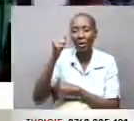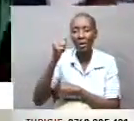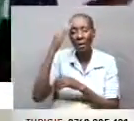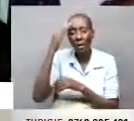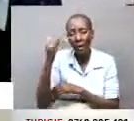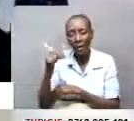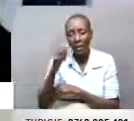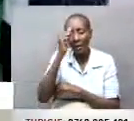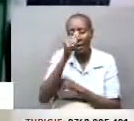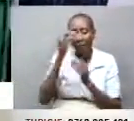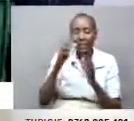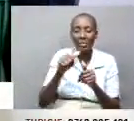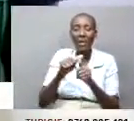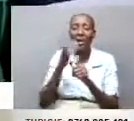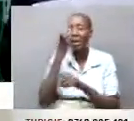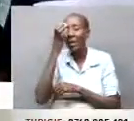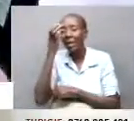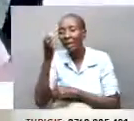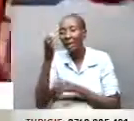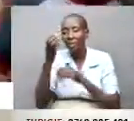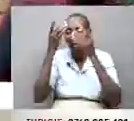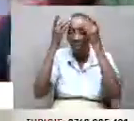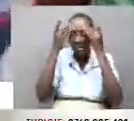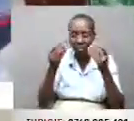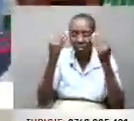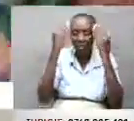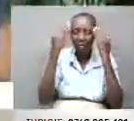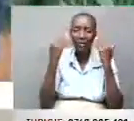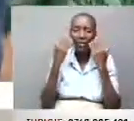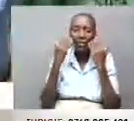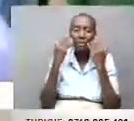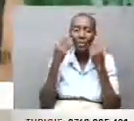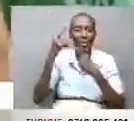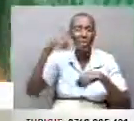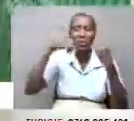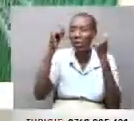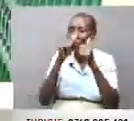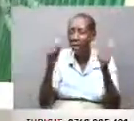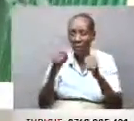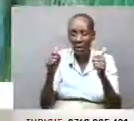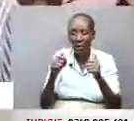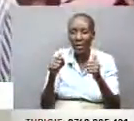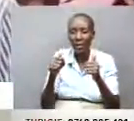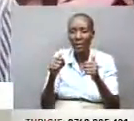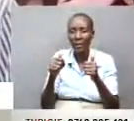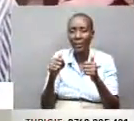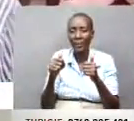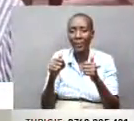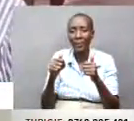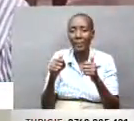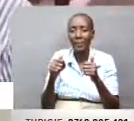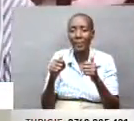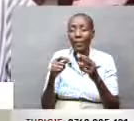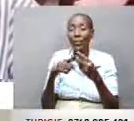mahakama. Kama ilivyodokezwa na mahakama, mwakilishi wa wadi ya Batalu alishinda uchaguzi huo kwa njia isiyo halali.